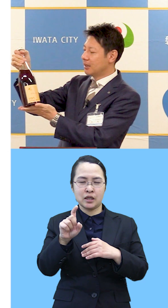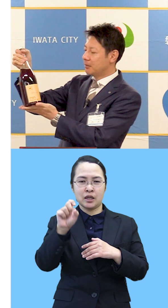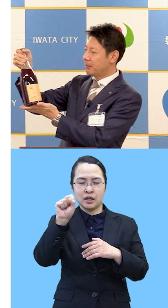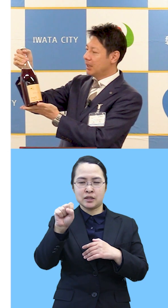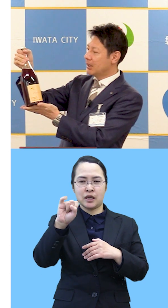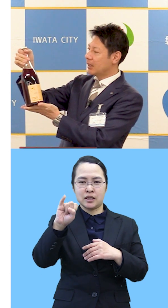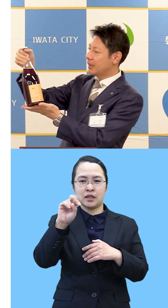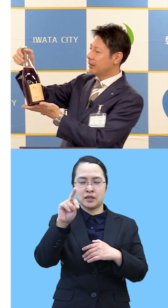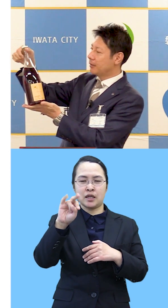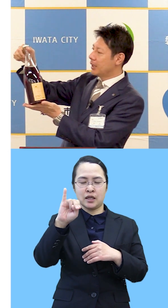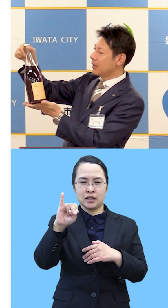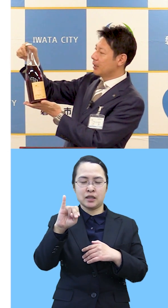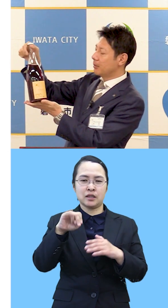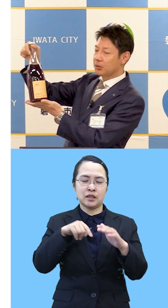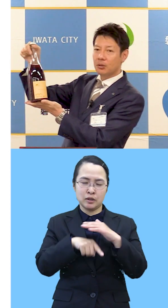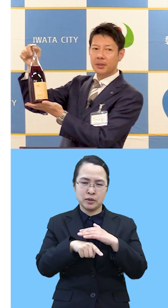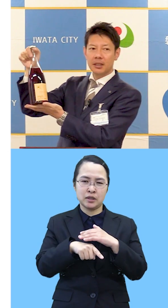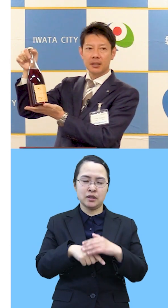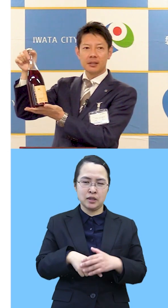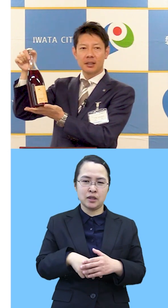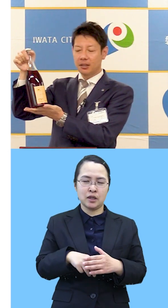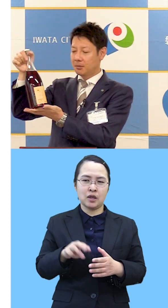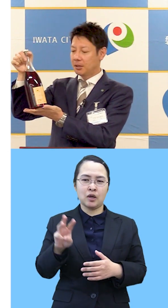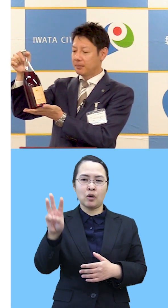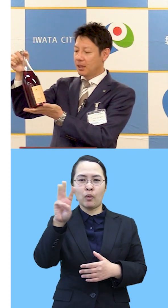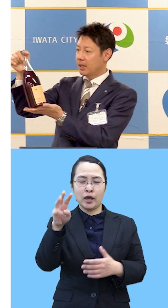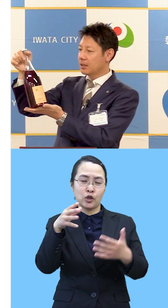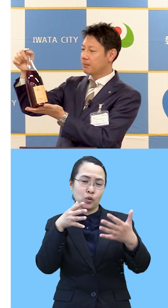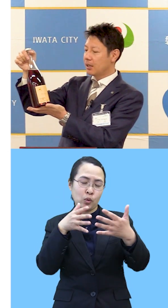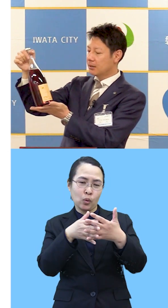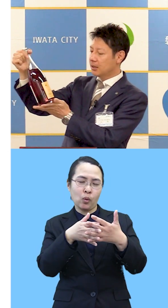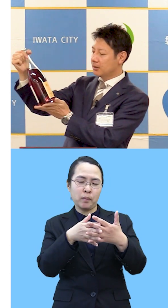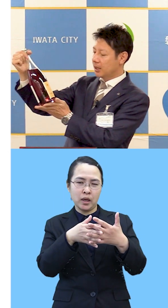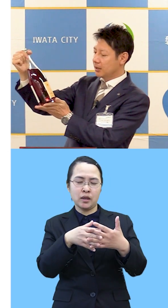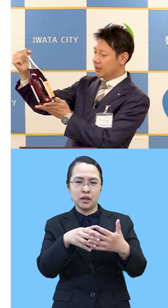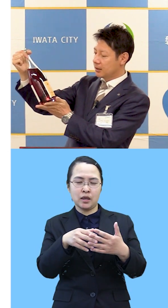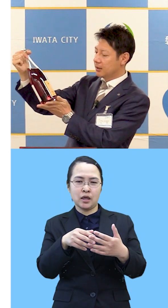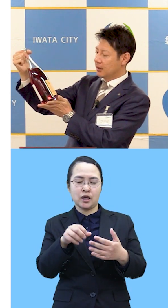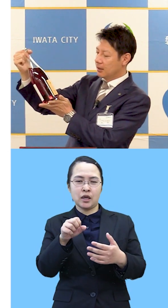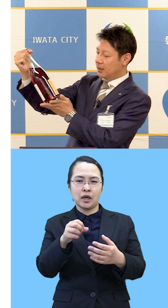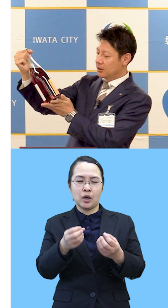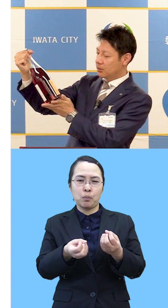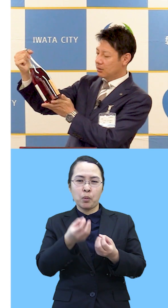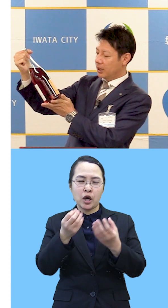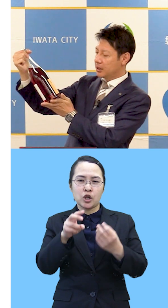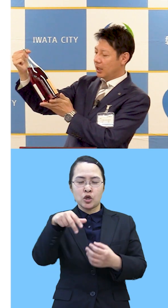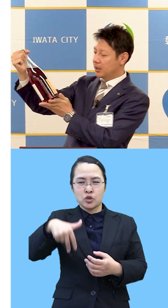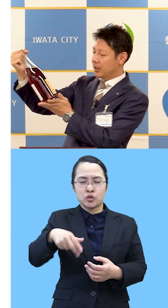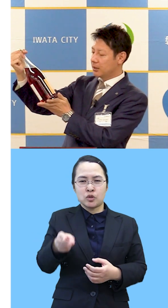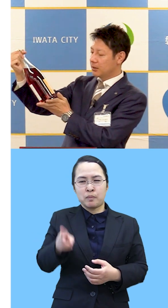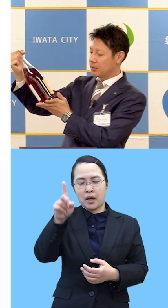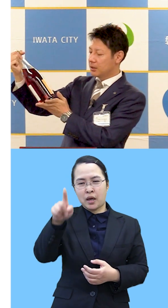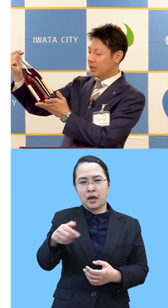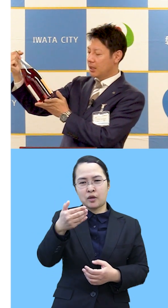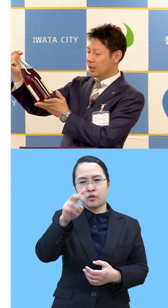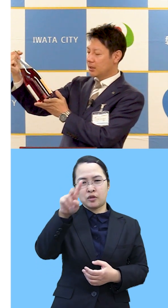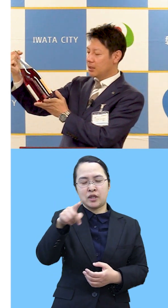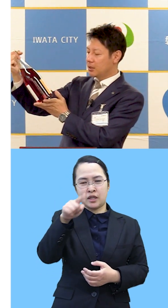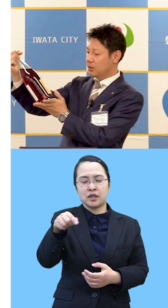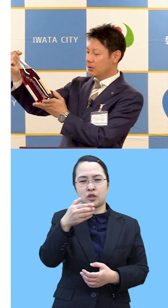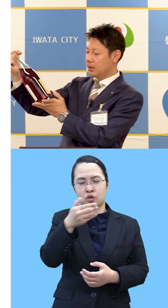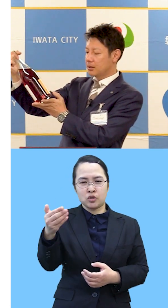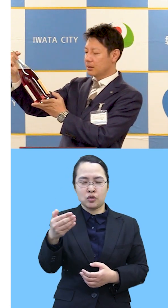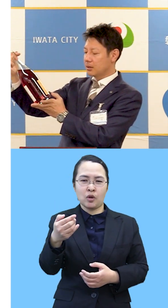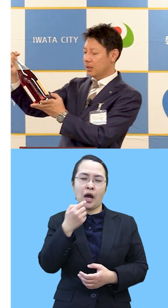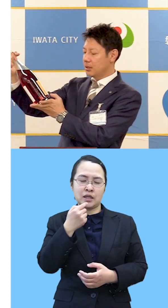。瓶がねワインで透明なんですけれども、はい、スパークリングワインです。国内最大級の次世代型